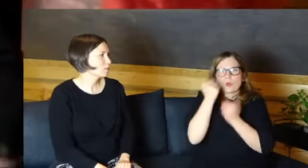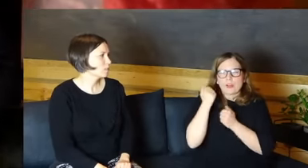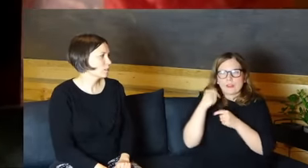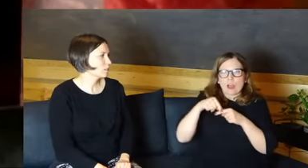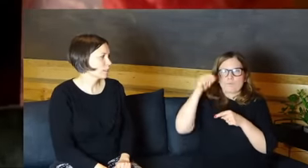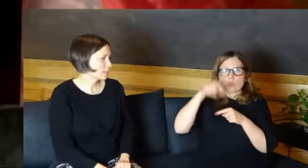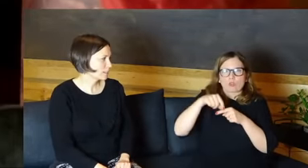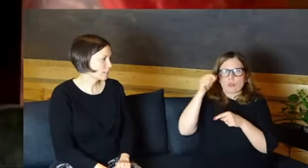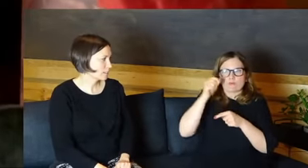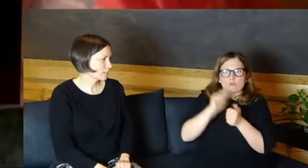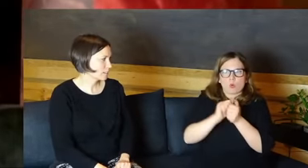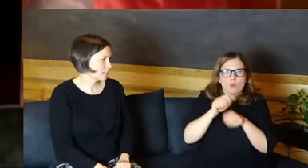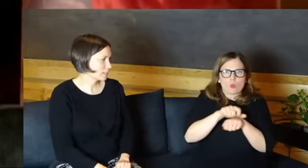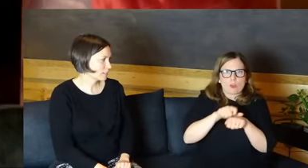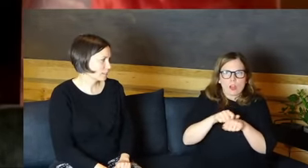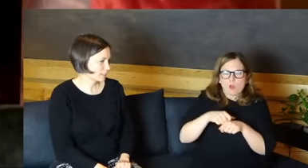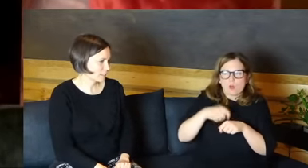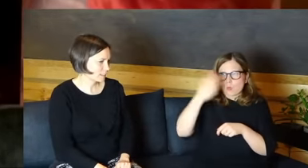laske.